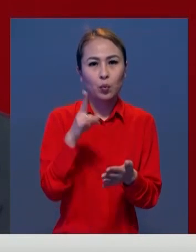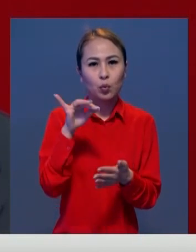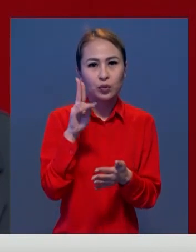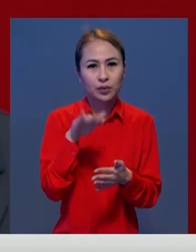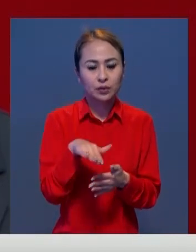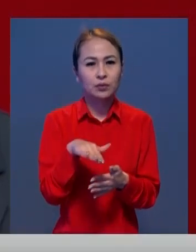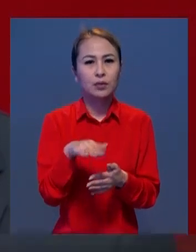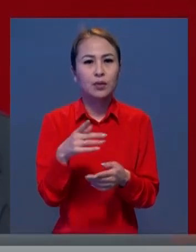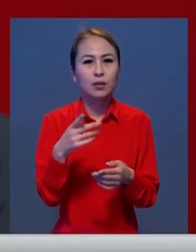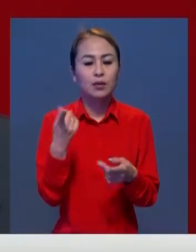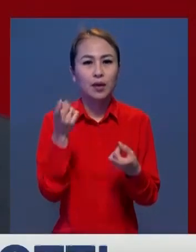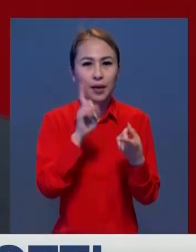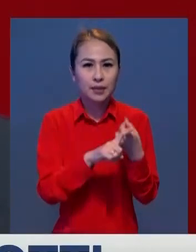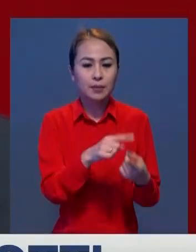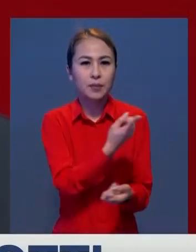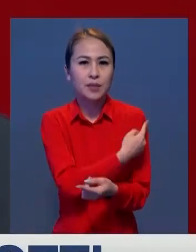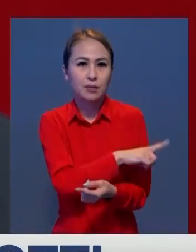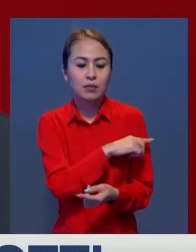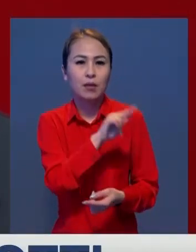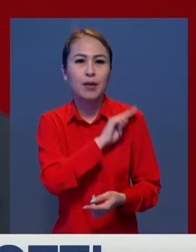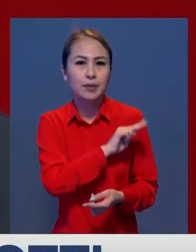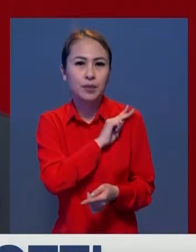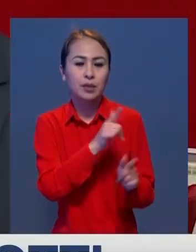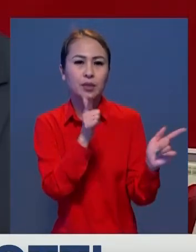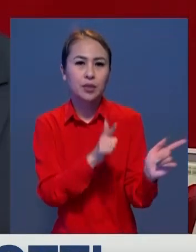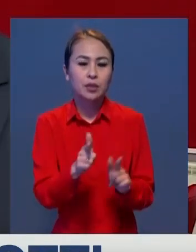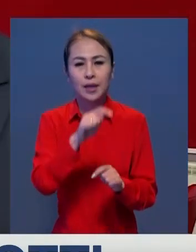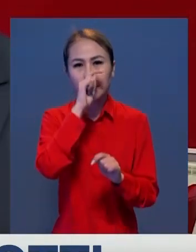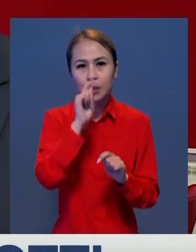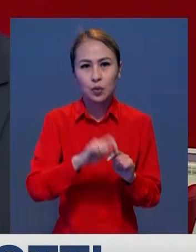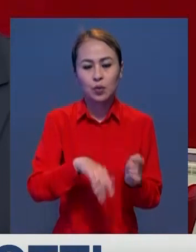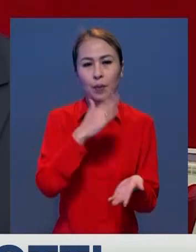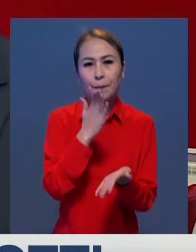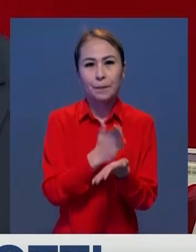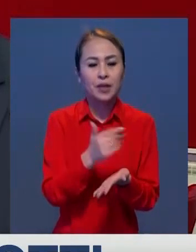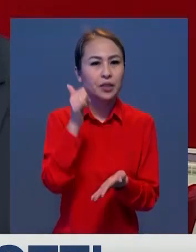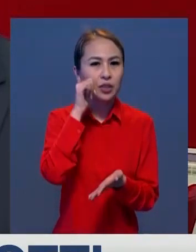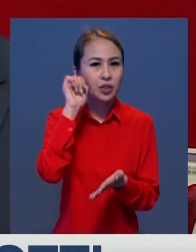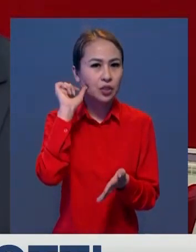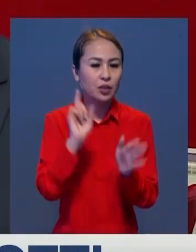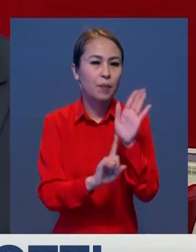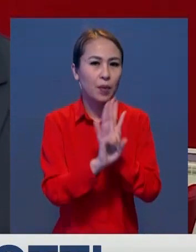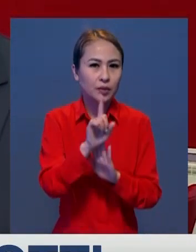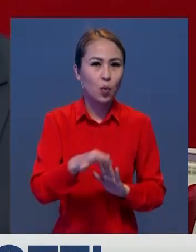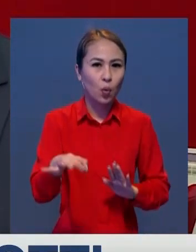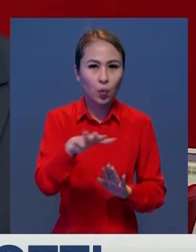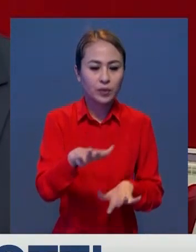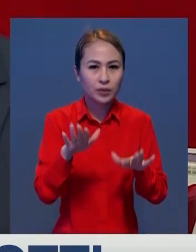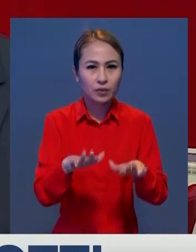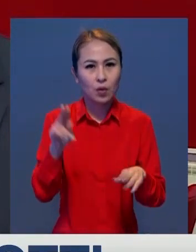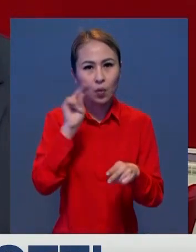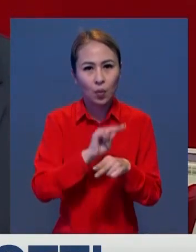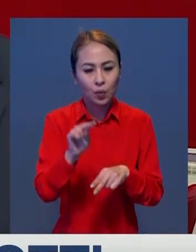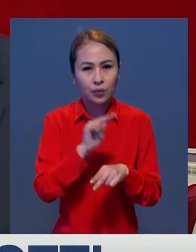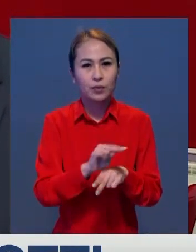қатысты медицина қызметкерлерінің дайындығы тексерілуде. Кешеден бастап республикалық деңгейде және облыстық деңгейде оқыту семинарлары